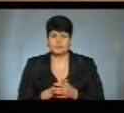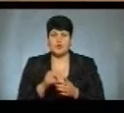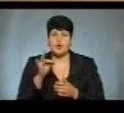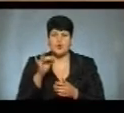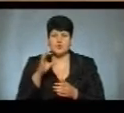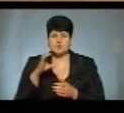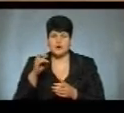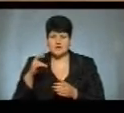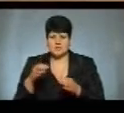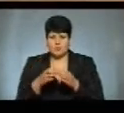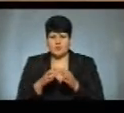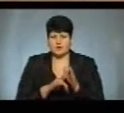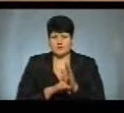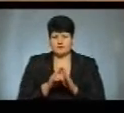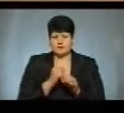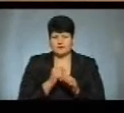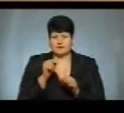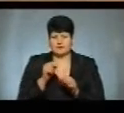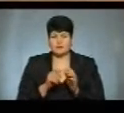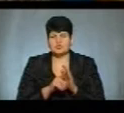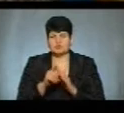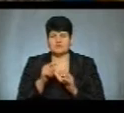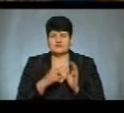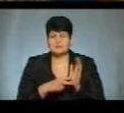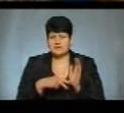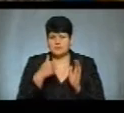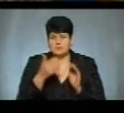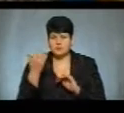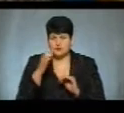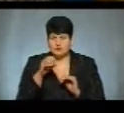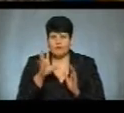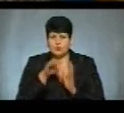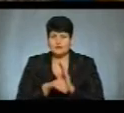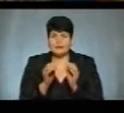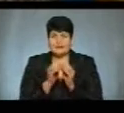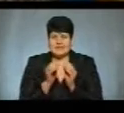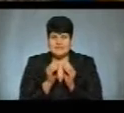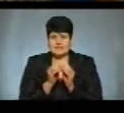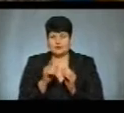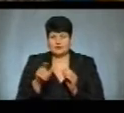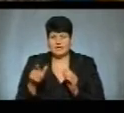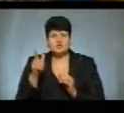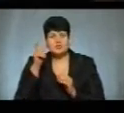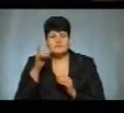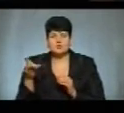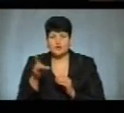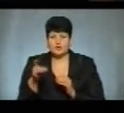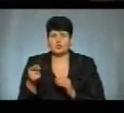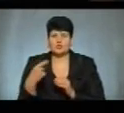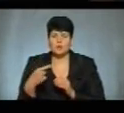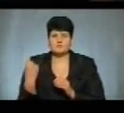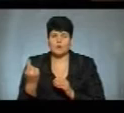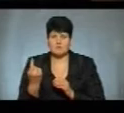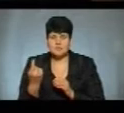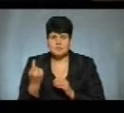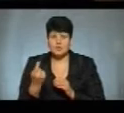групи, яка діяла на початку 70-х років минулого століття, входило 10 молодих людей з села Росуха Чортківського району Тернопільської